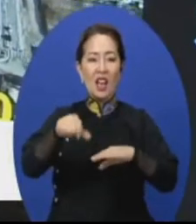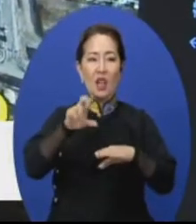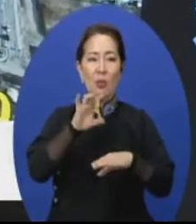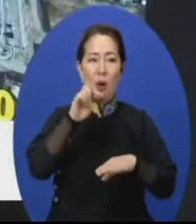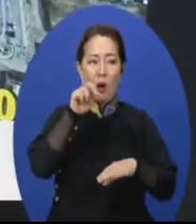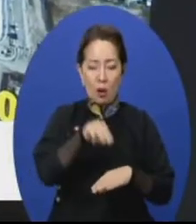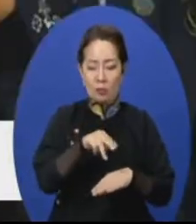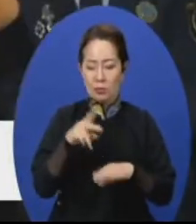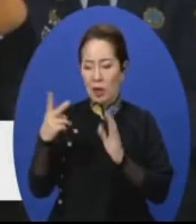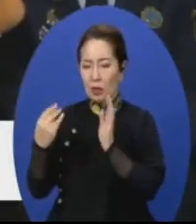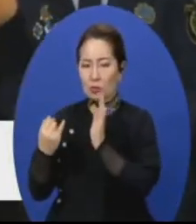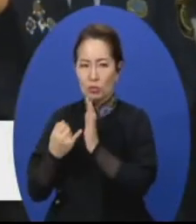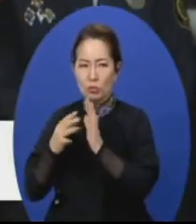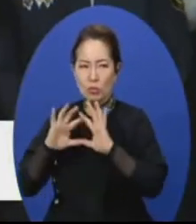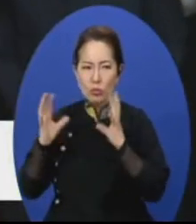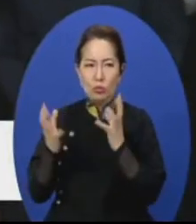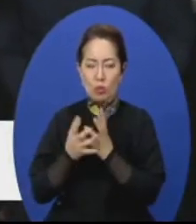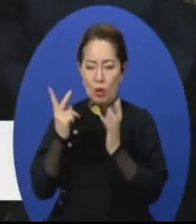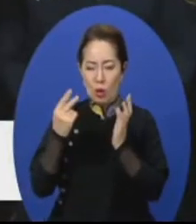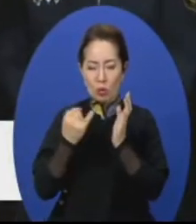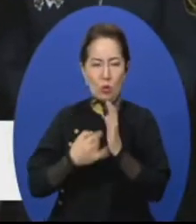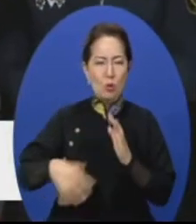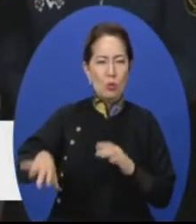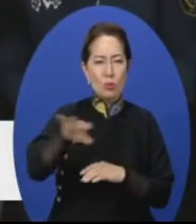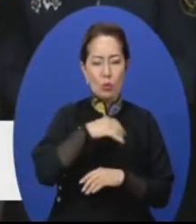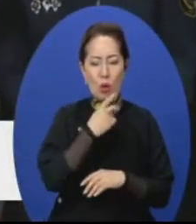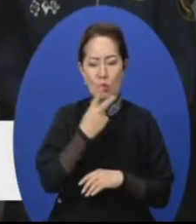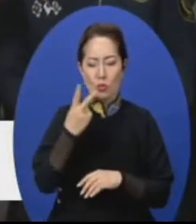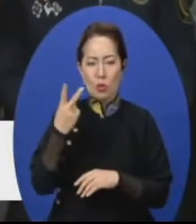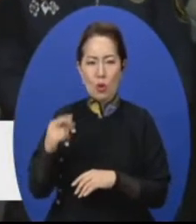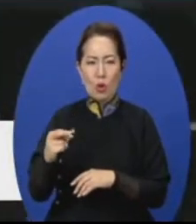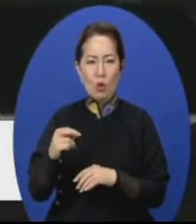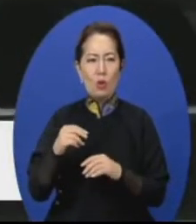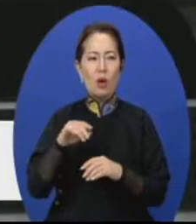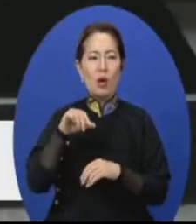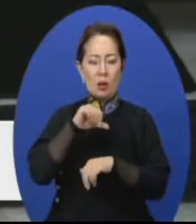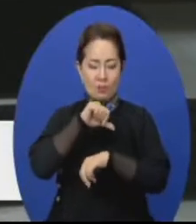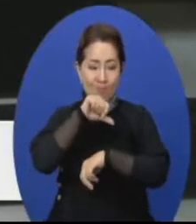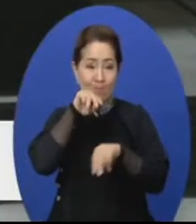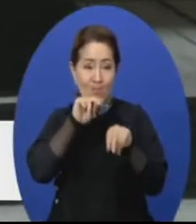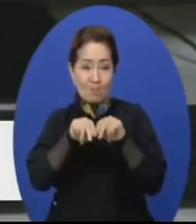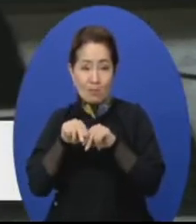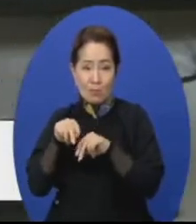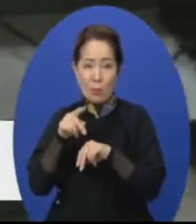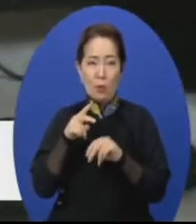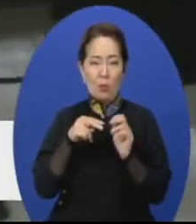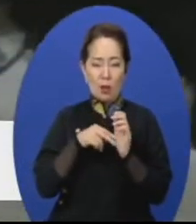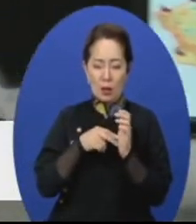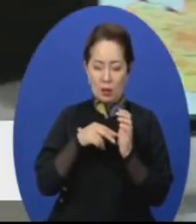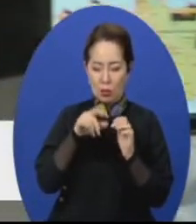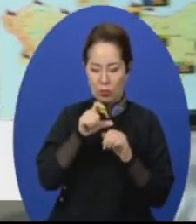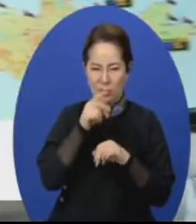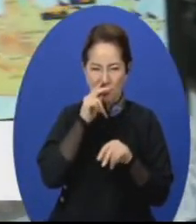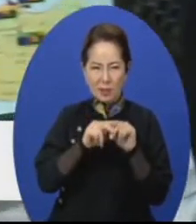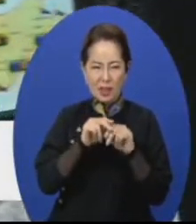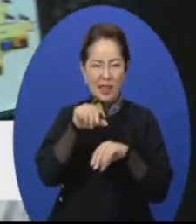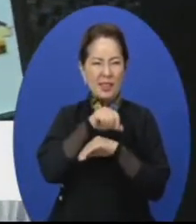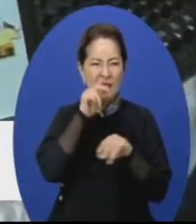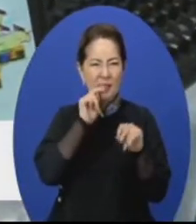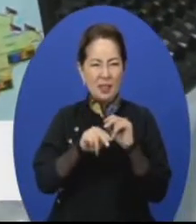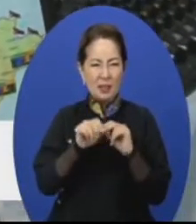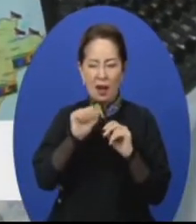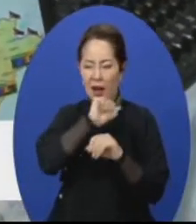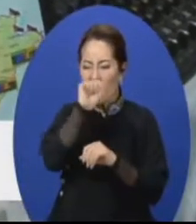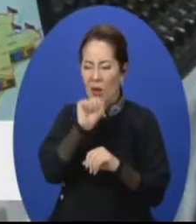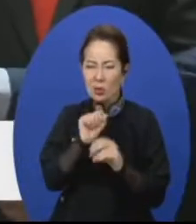терминалд 26 чиглэлийн 2200 гаруй улсын байцаагч хууль стандартын хэрэгжилтийг хангуулж ажиллаж байна. Бидний гол анхаарлаа хандуулж байгаа